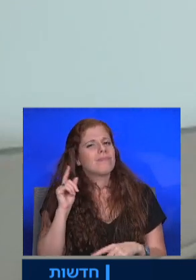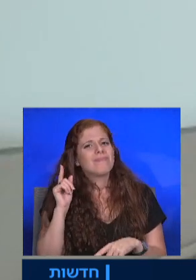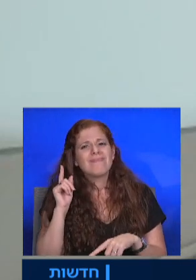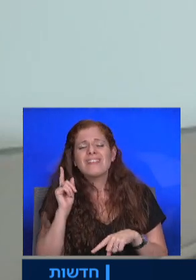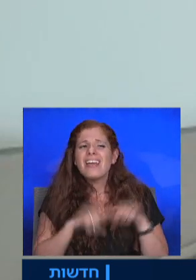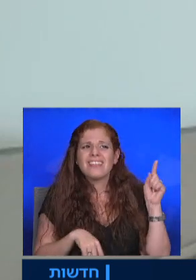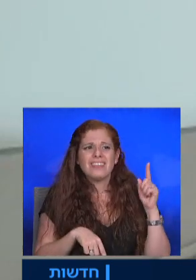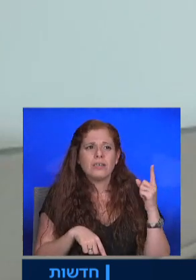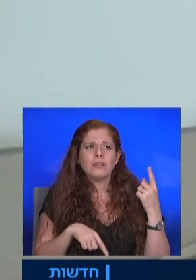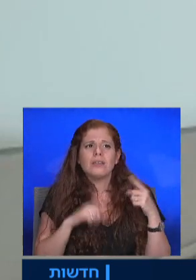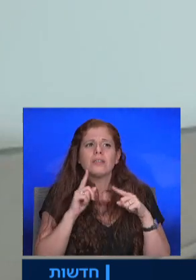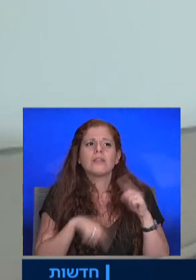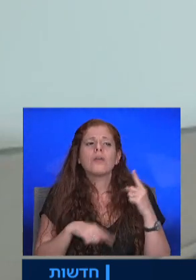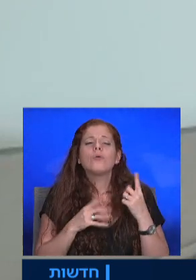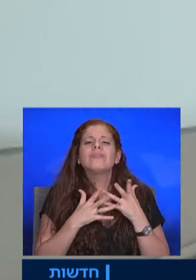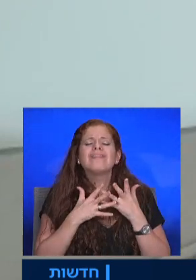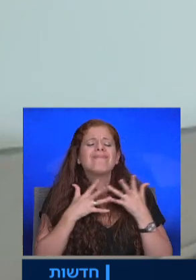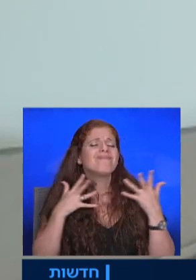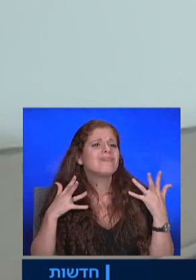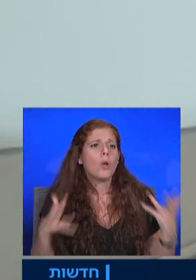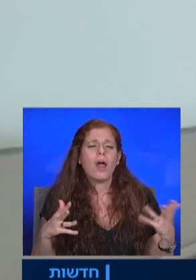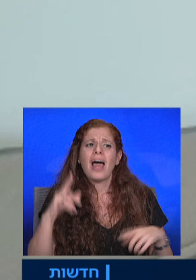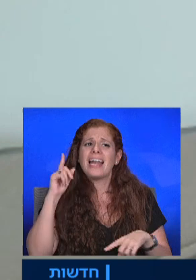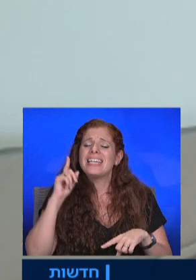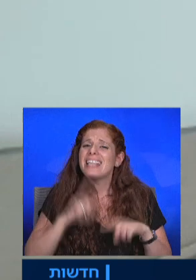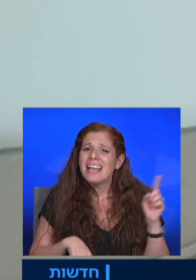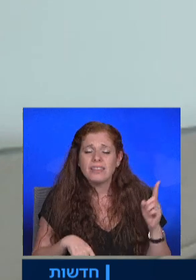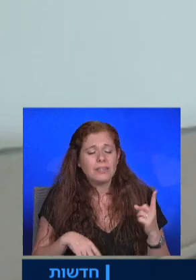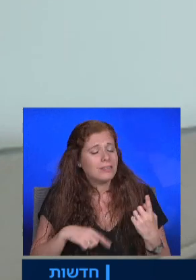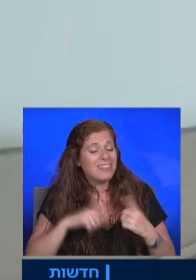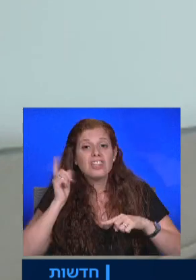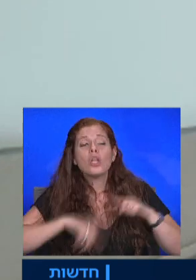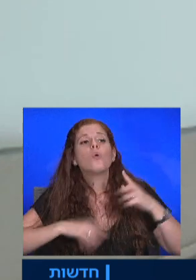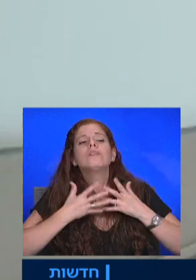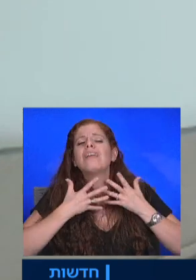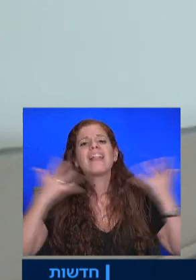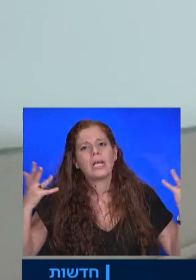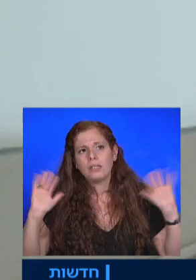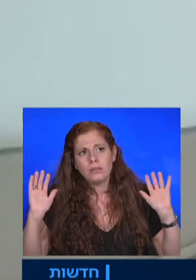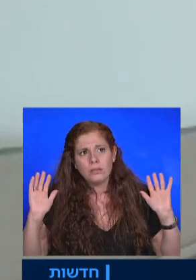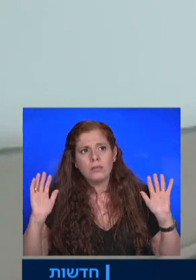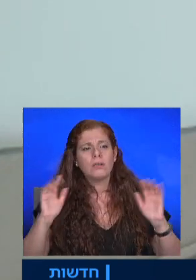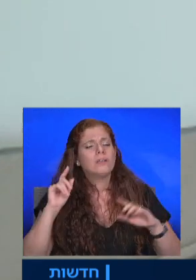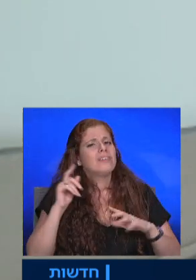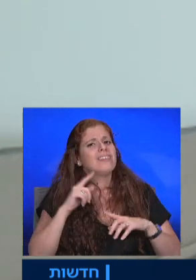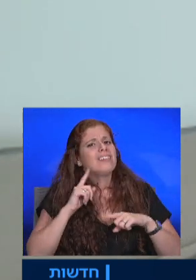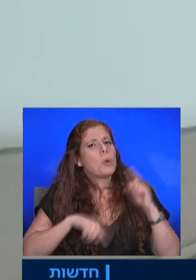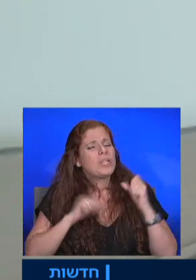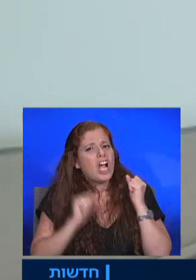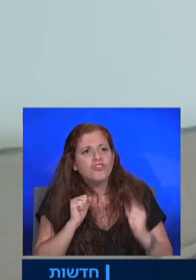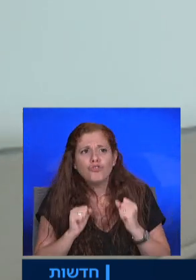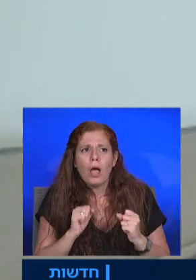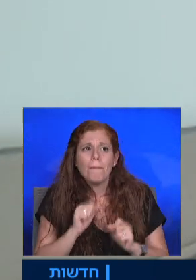מוצדק לחלוטין. טעיתי טעות ענקית. טעיתי טעות מרה לפני אנשים שאני כל כך